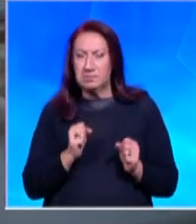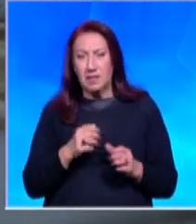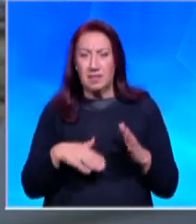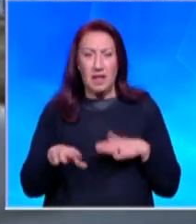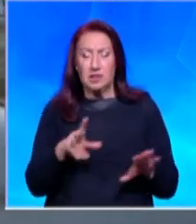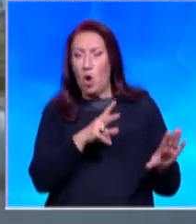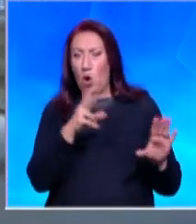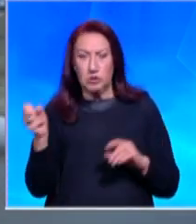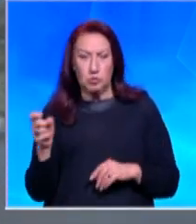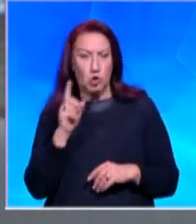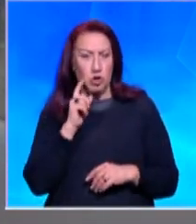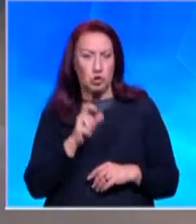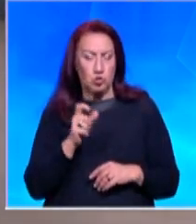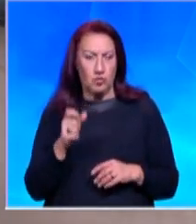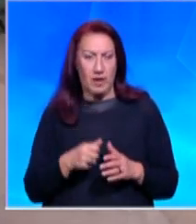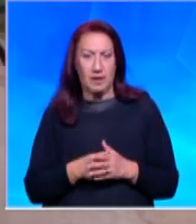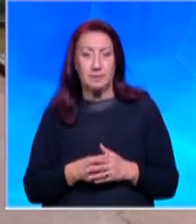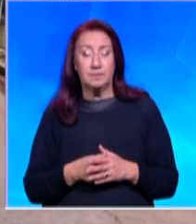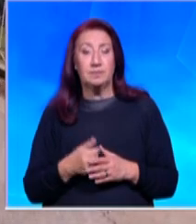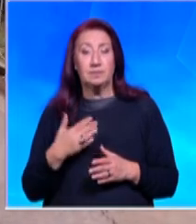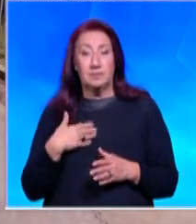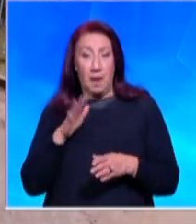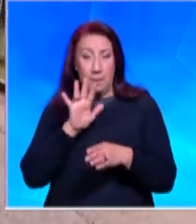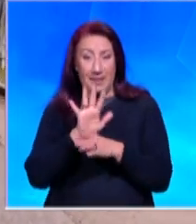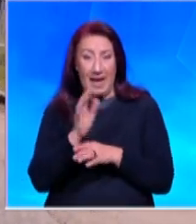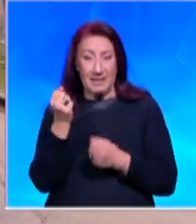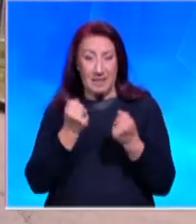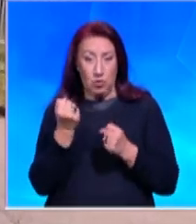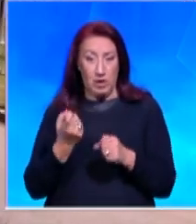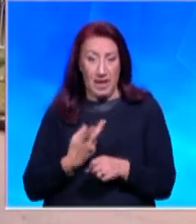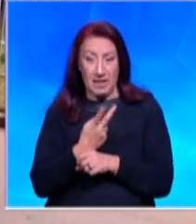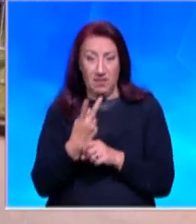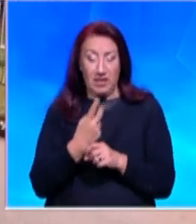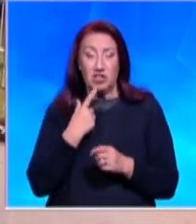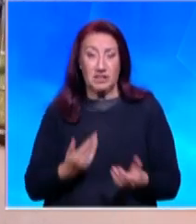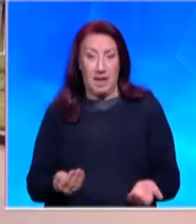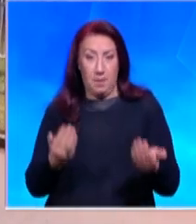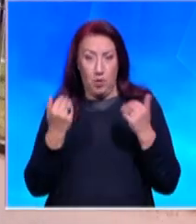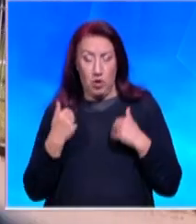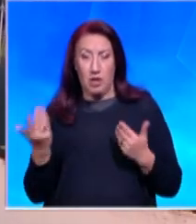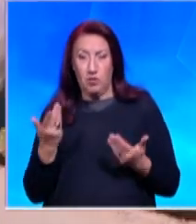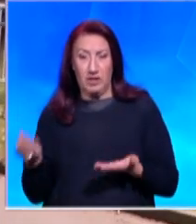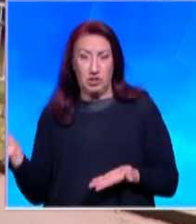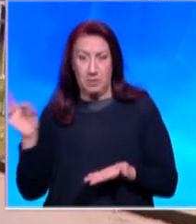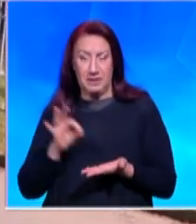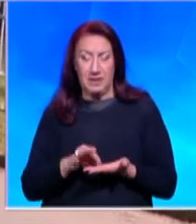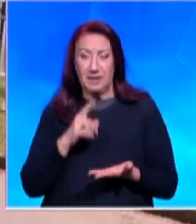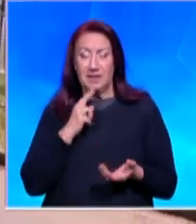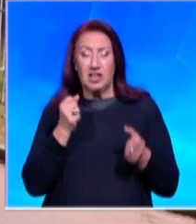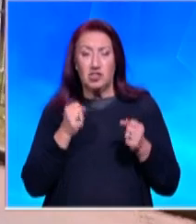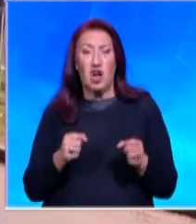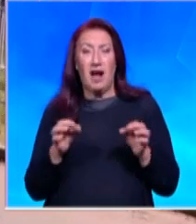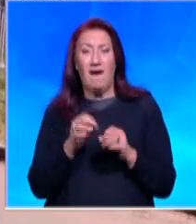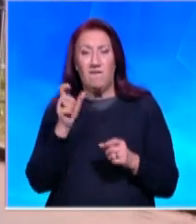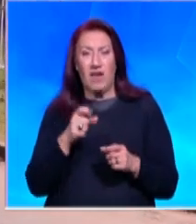те. Още повече от 15-тина коли, забележете, 2 часа преди началото на сблъсъка, вече са тук, за да очакват феновете, които ще бъдат ескортирани